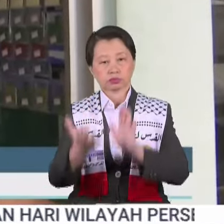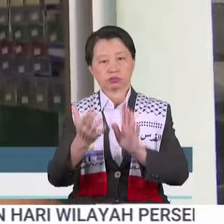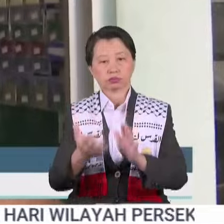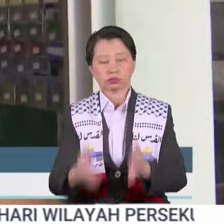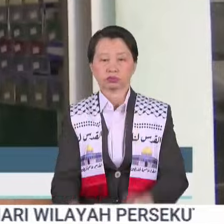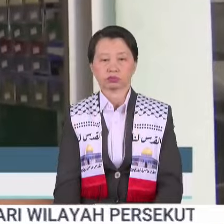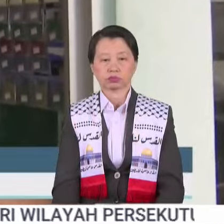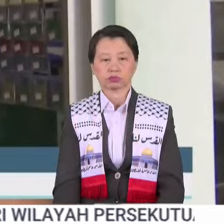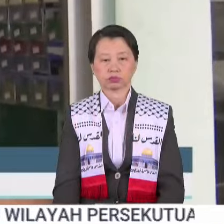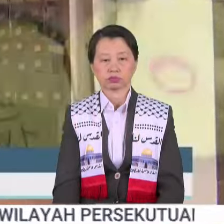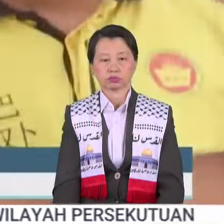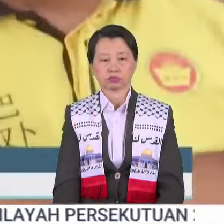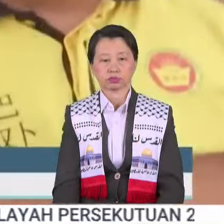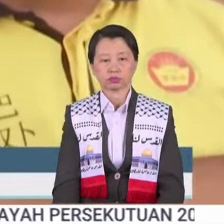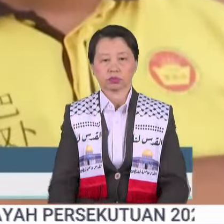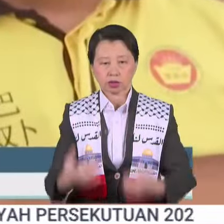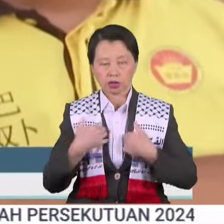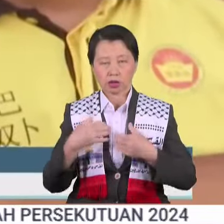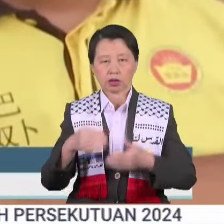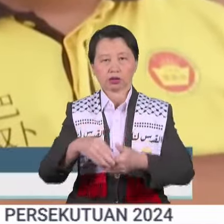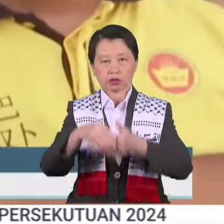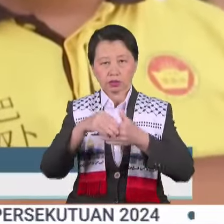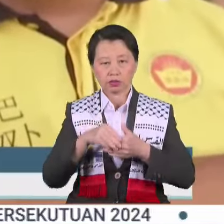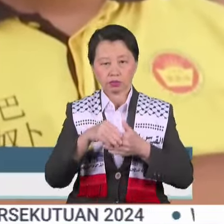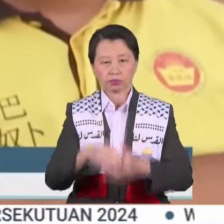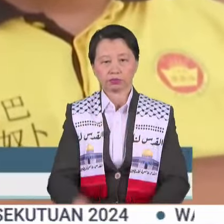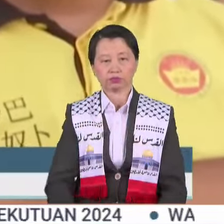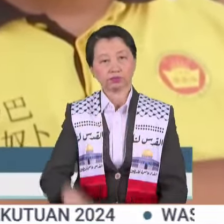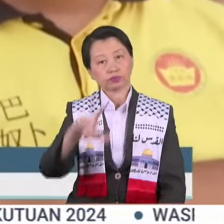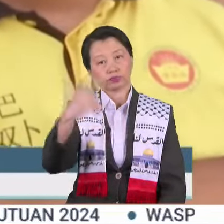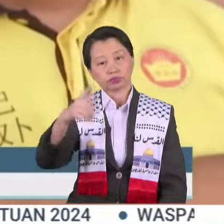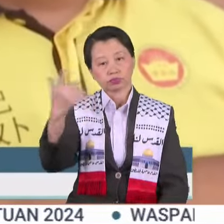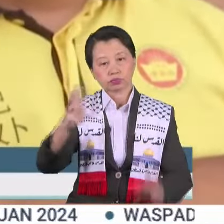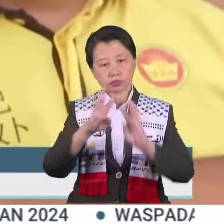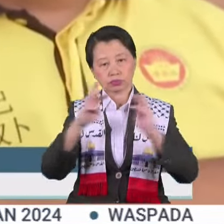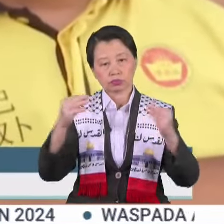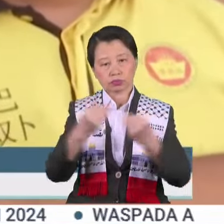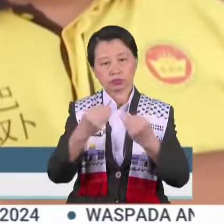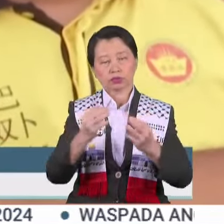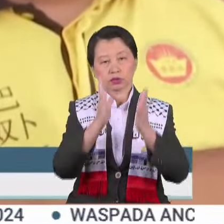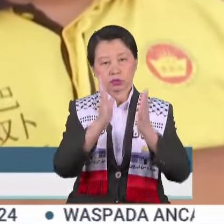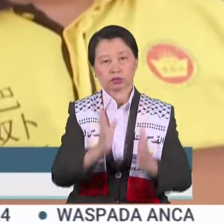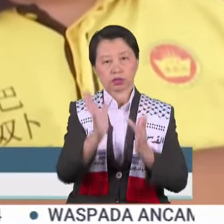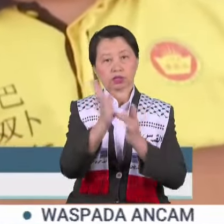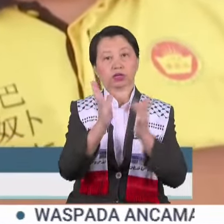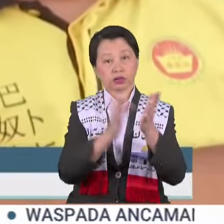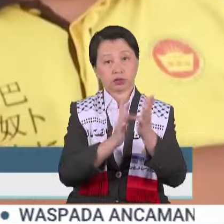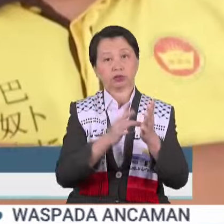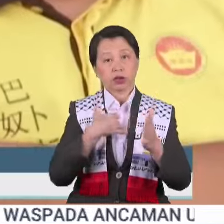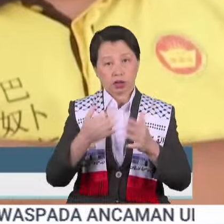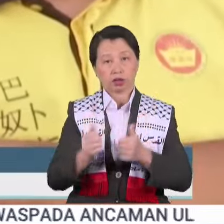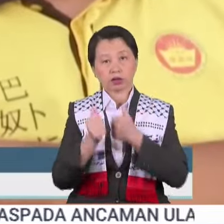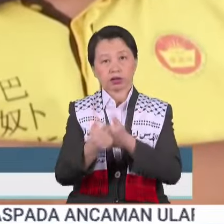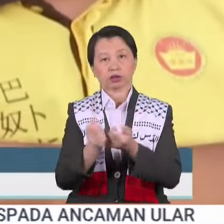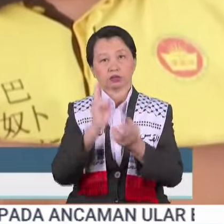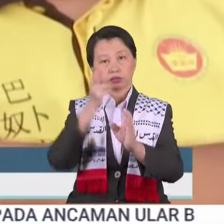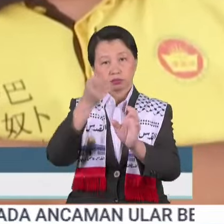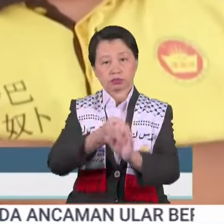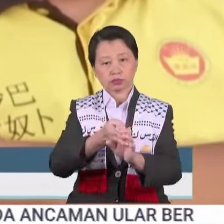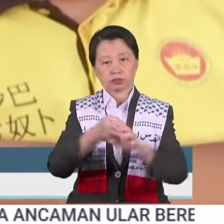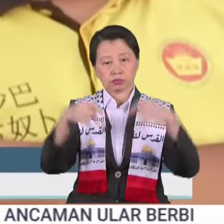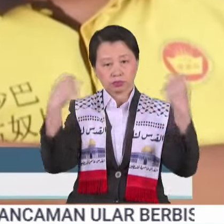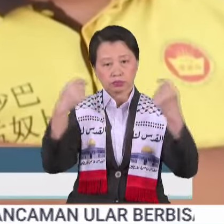bagi sama angpau Jawa lah. Yang lain-lain masyarakat seperti orang Kristen ini pun ada juga ikut serta lah merayakan